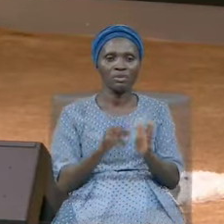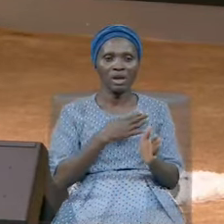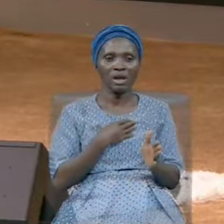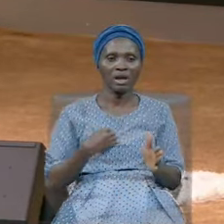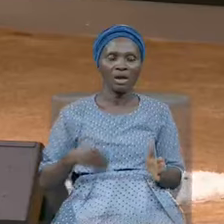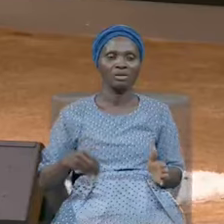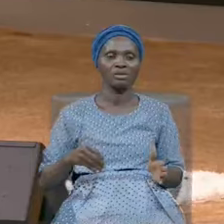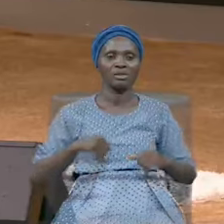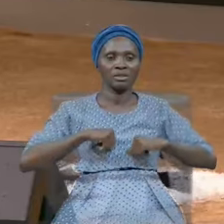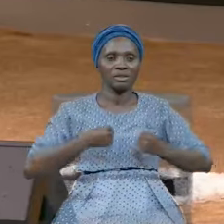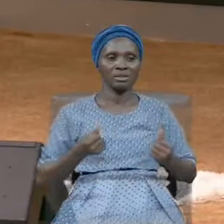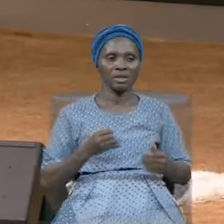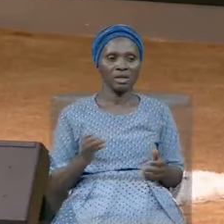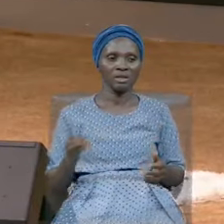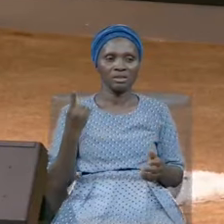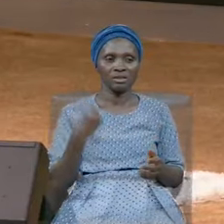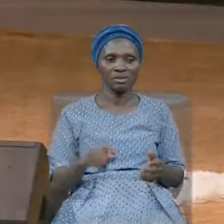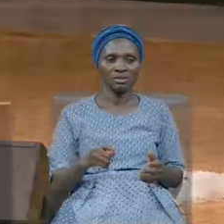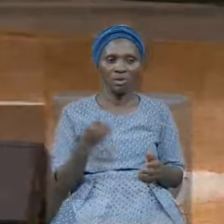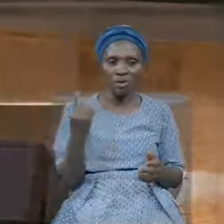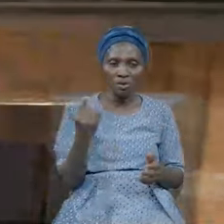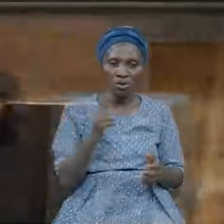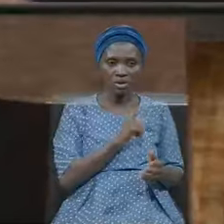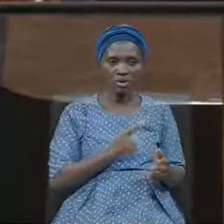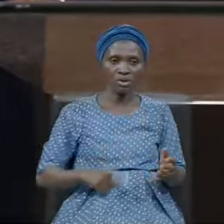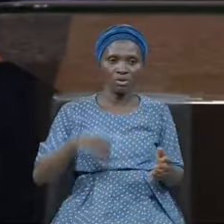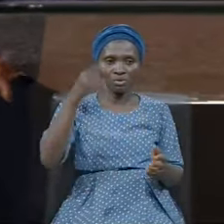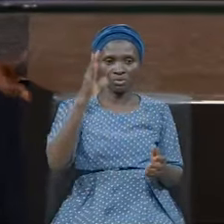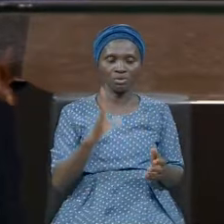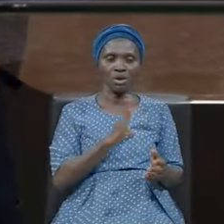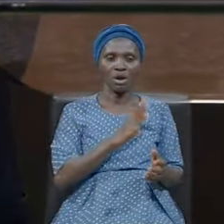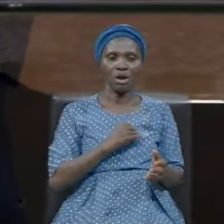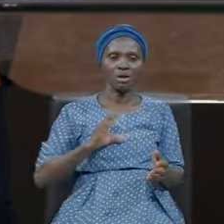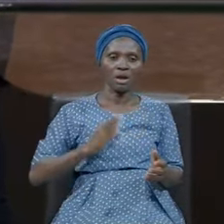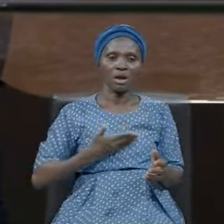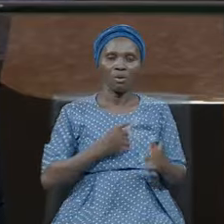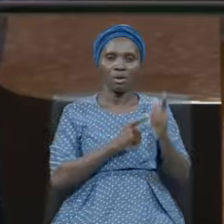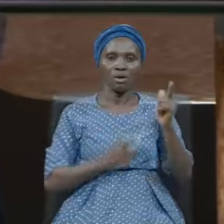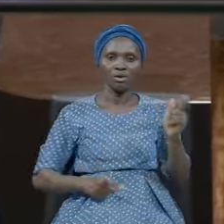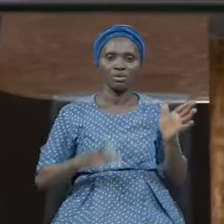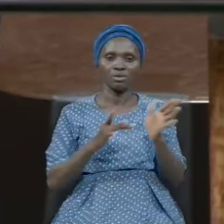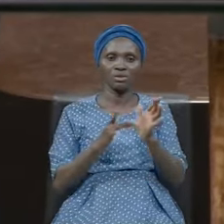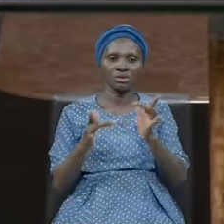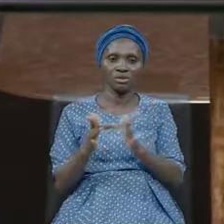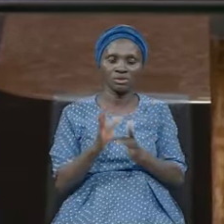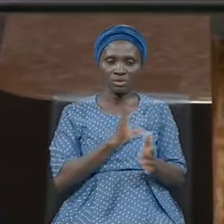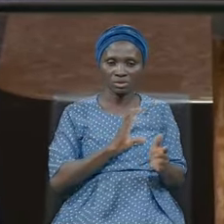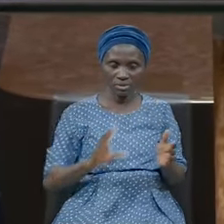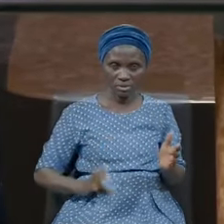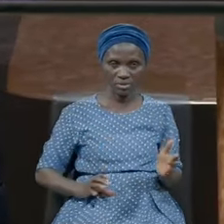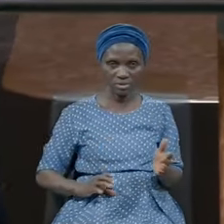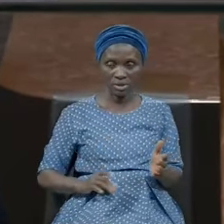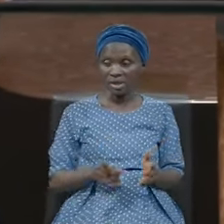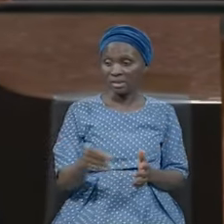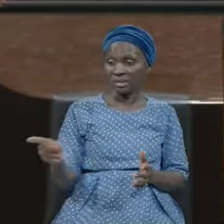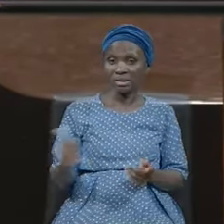les gens-là qui outragent, qui bafouent la grâce de Dieu et changent